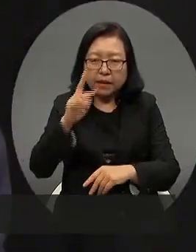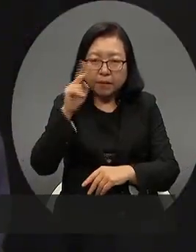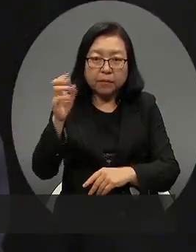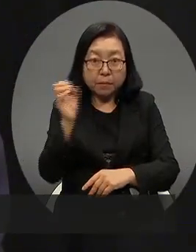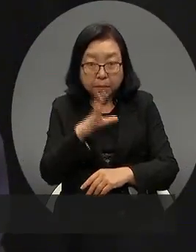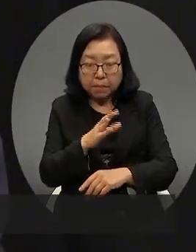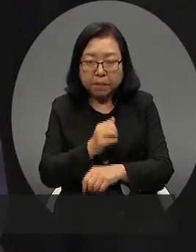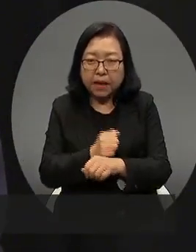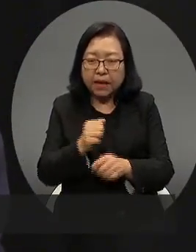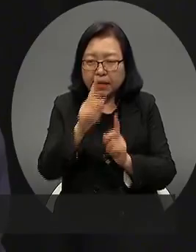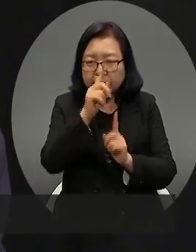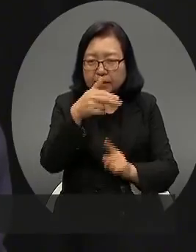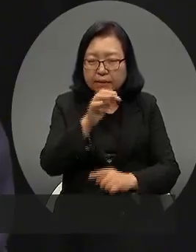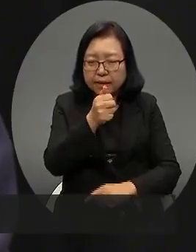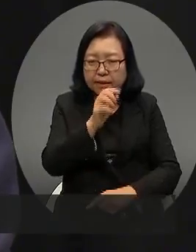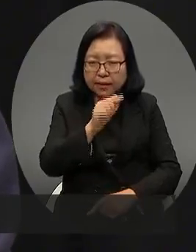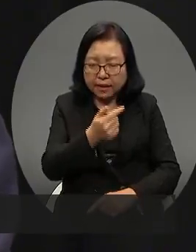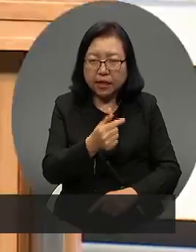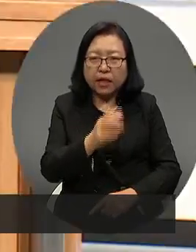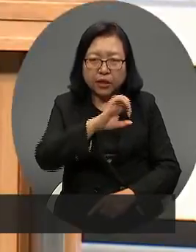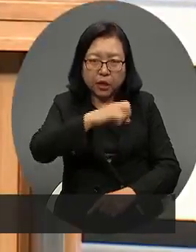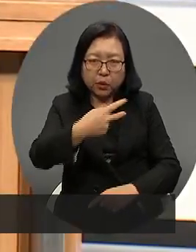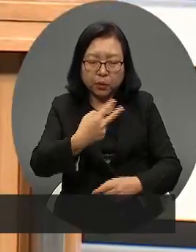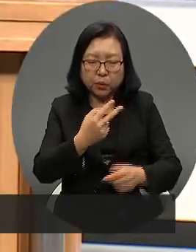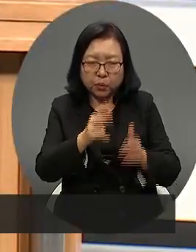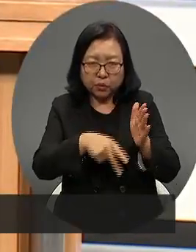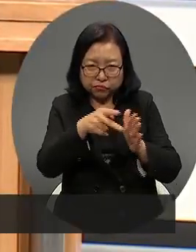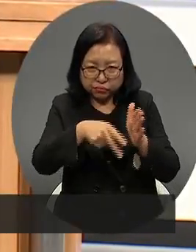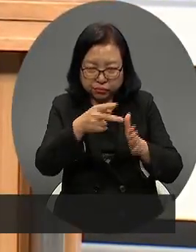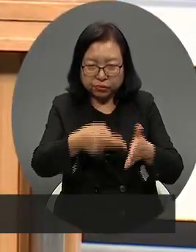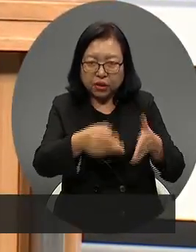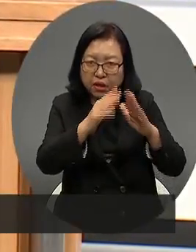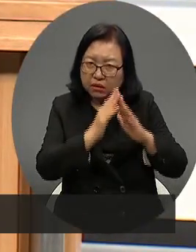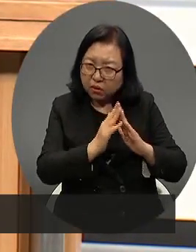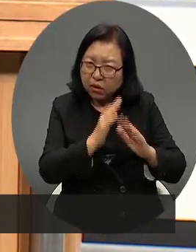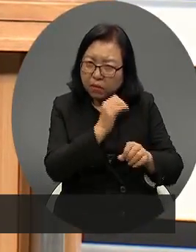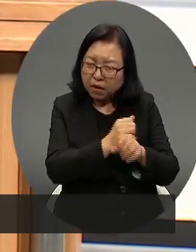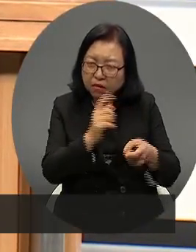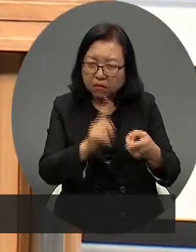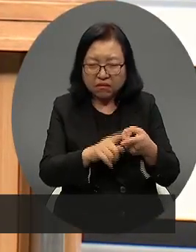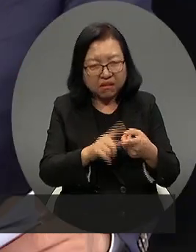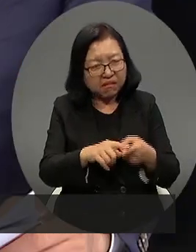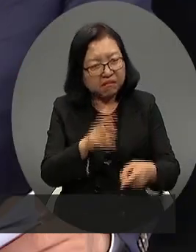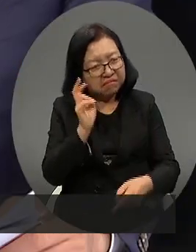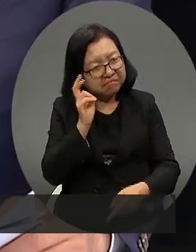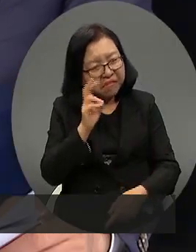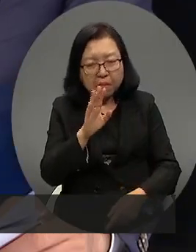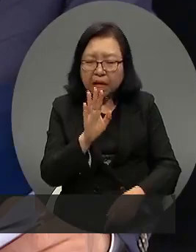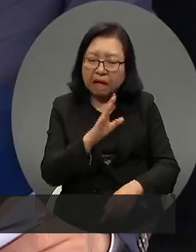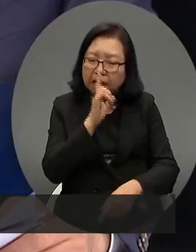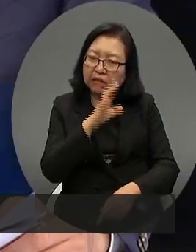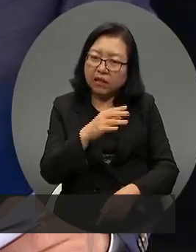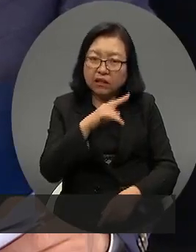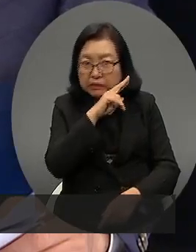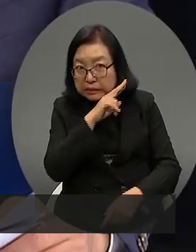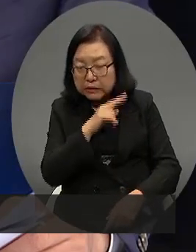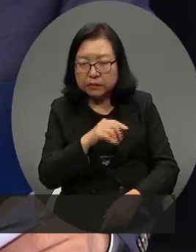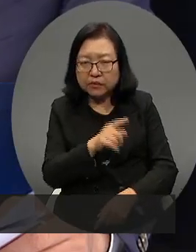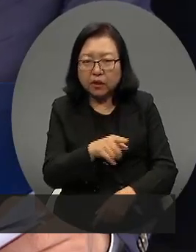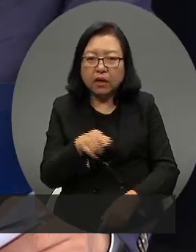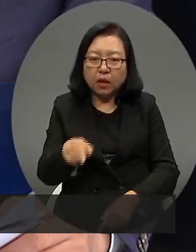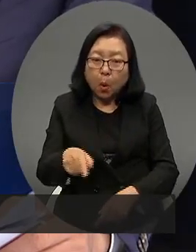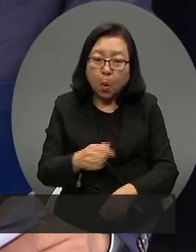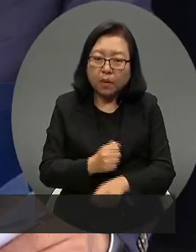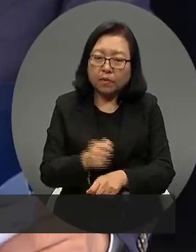낸 KTX 영동역 신설 계획에 현실성이 떨어진다며 의문을 제기했고 어느 구간에 걸리